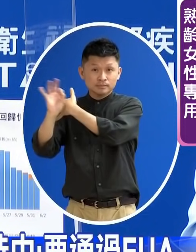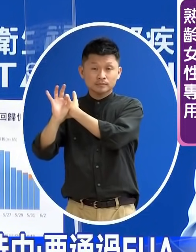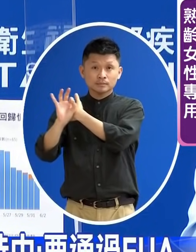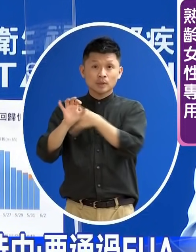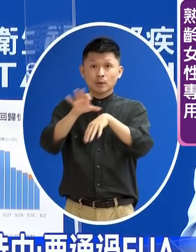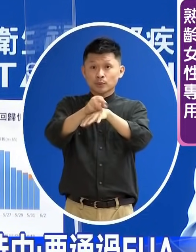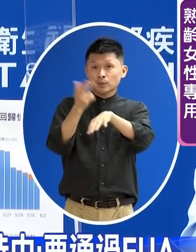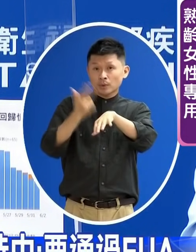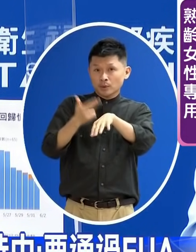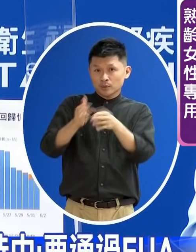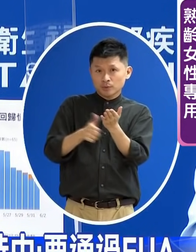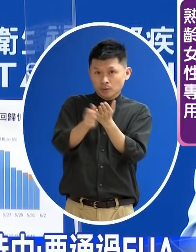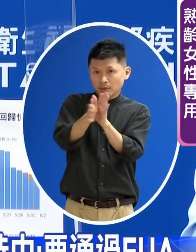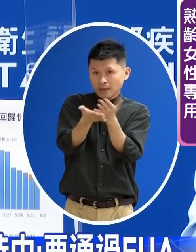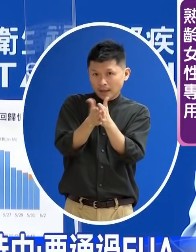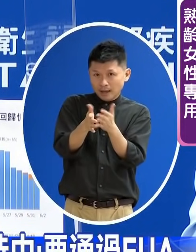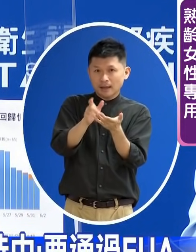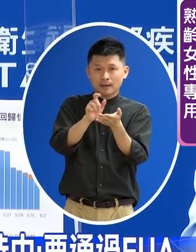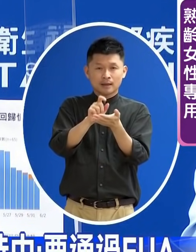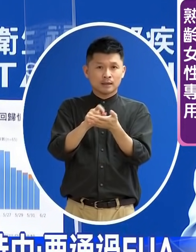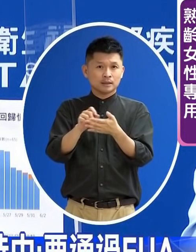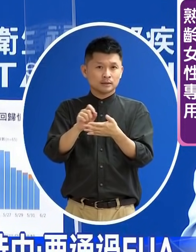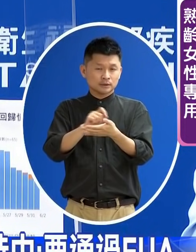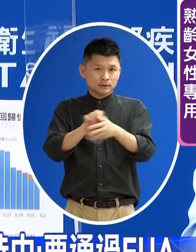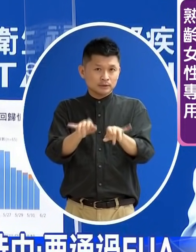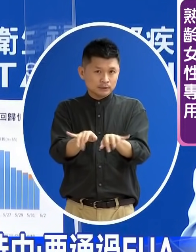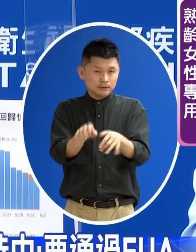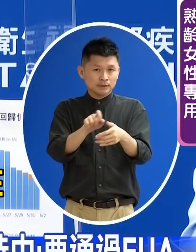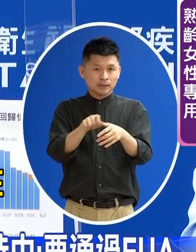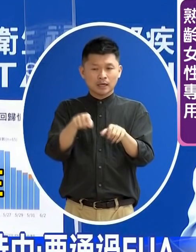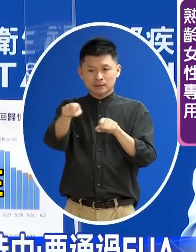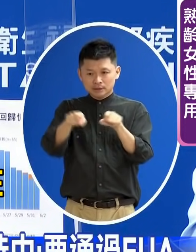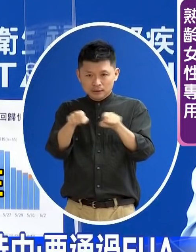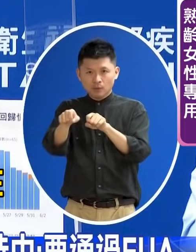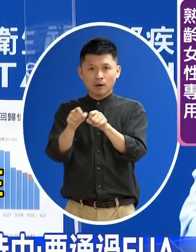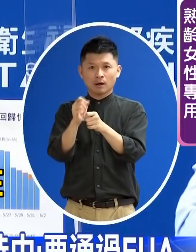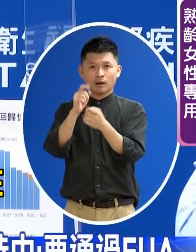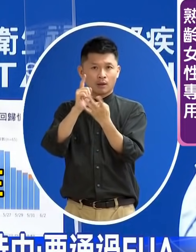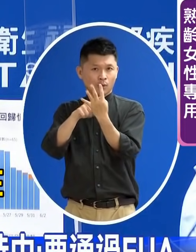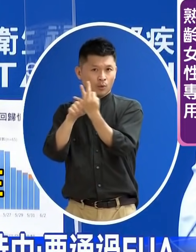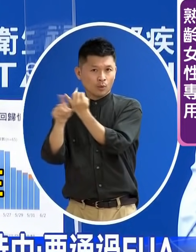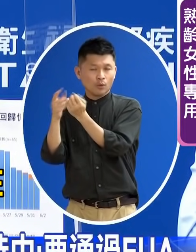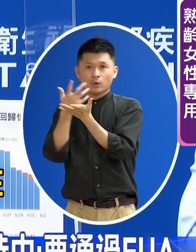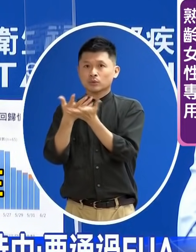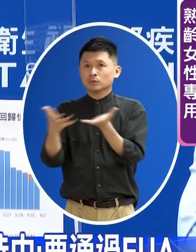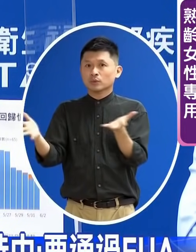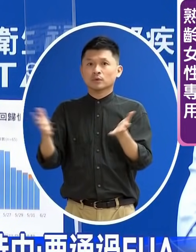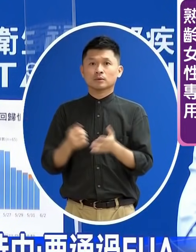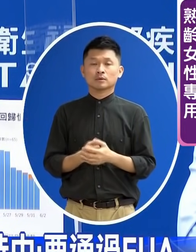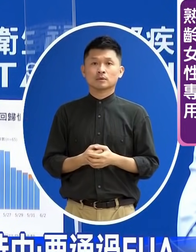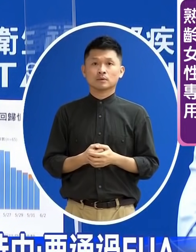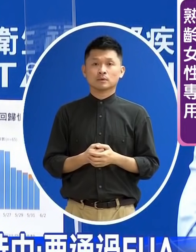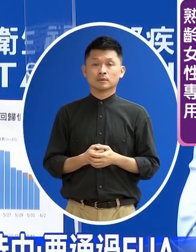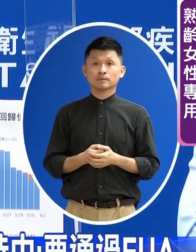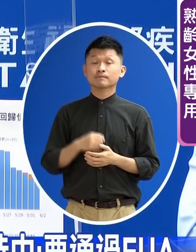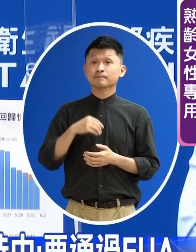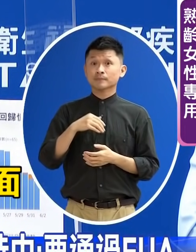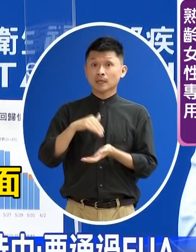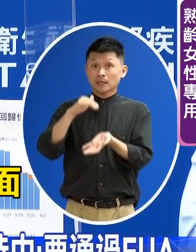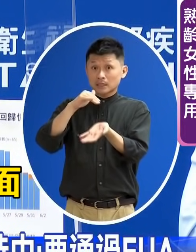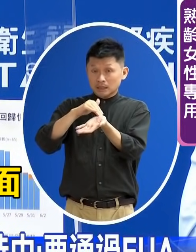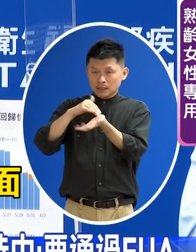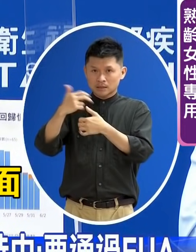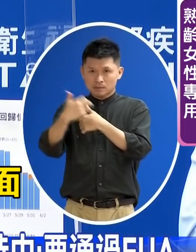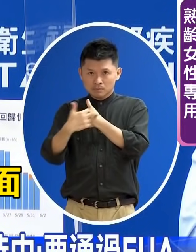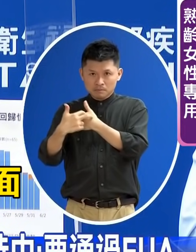期刊，他会很多种的不同的一个哈的计划在。好，但我们这只是说他们在通过EUA的时候，